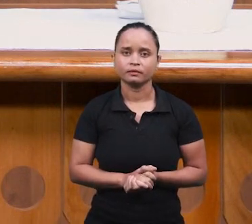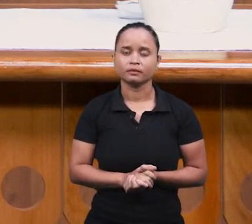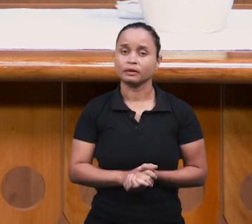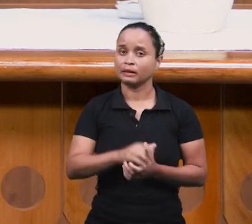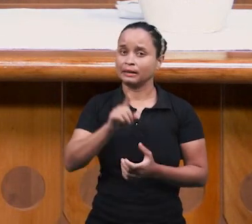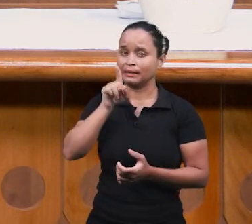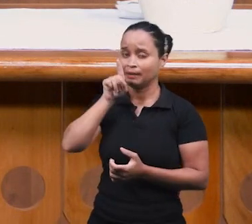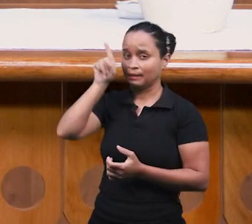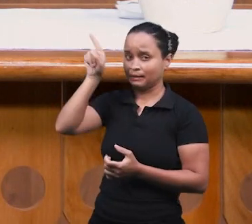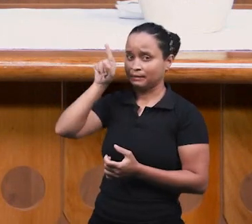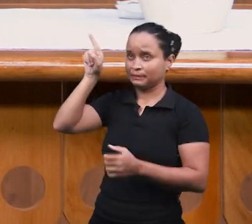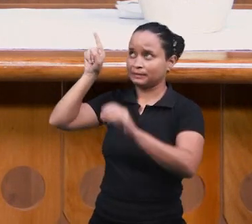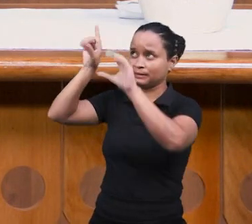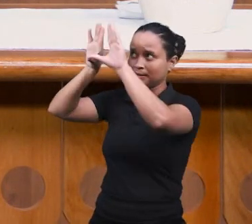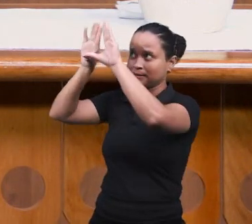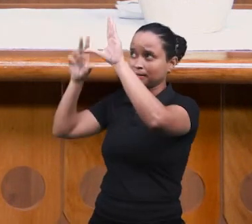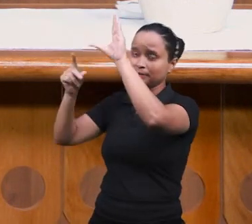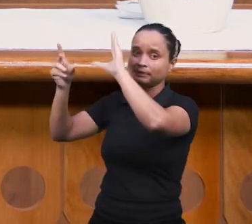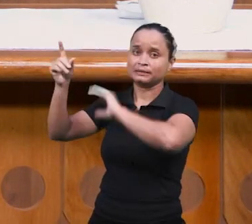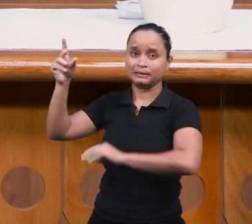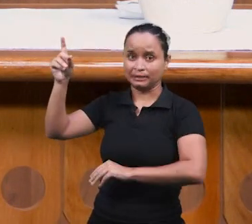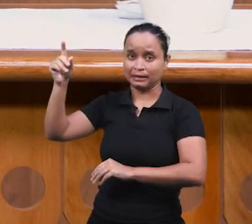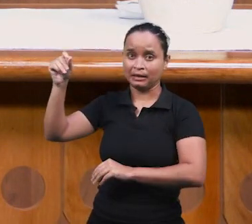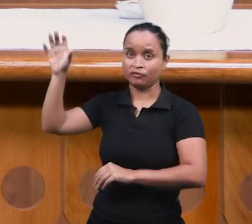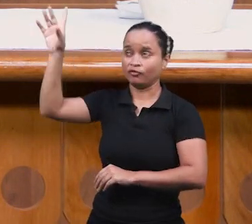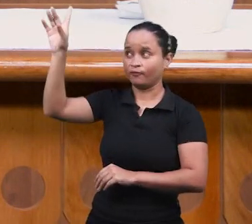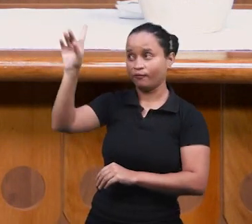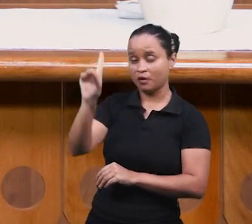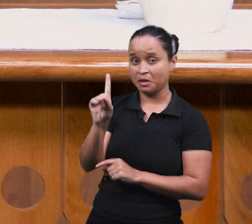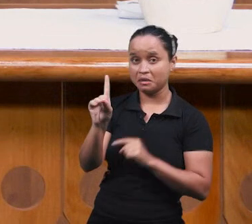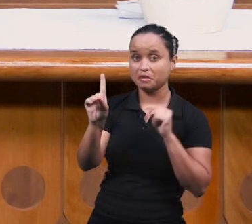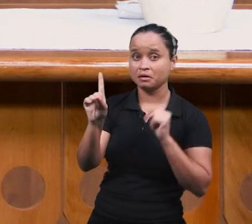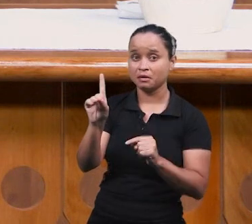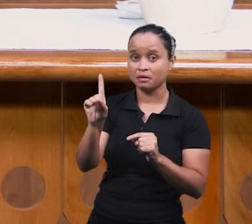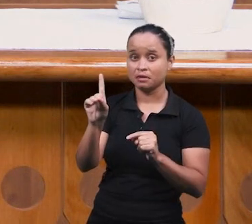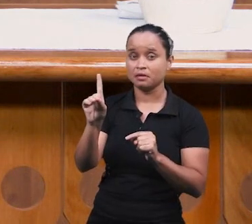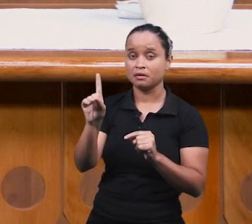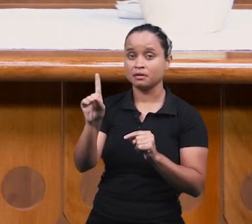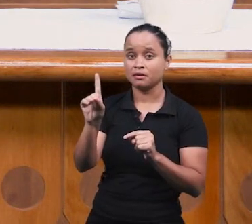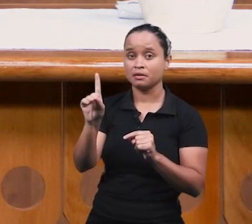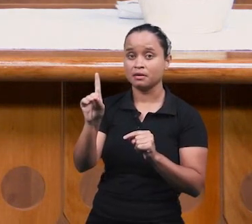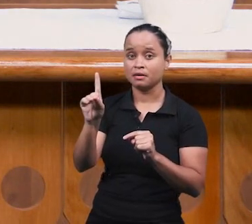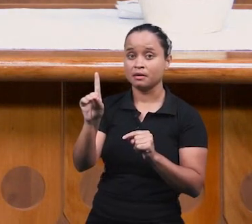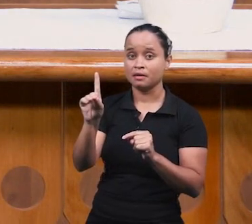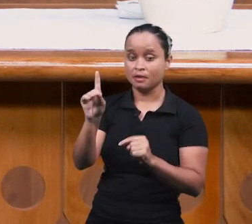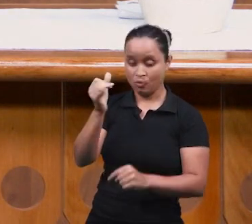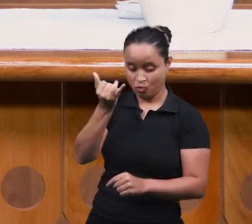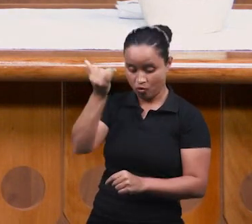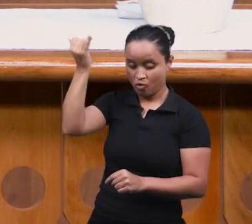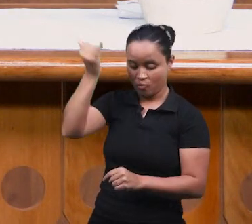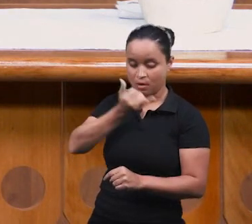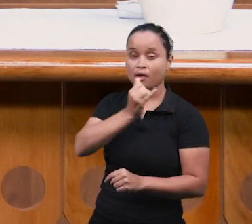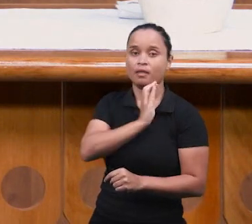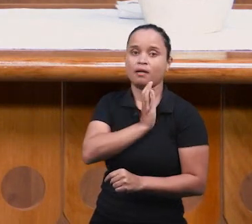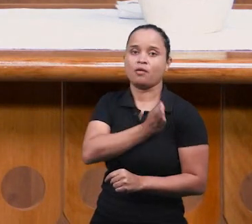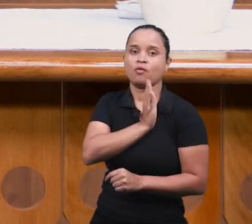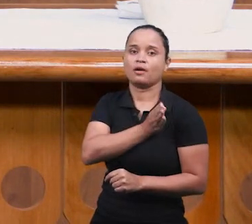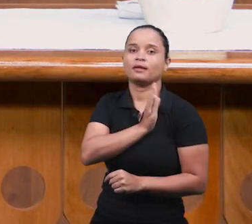qui est dans l'éternité, la parole qui vient de l'éternité, il va à la rencontre du cœur de